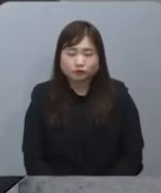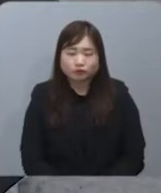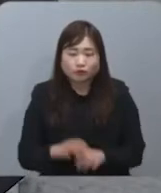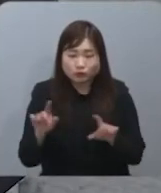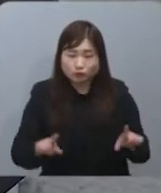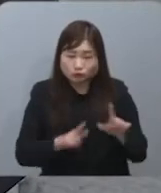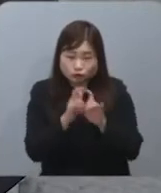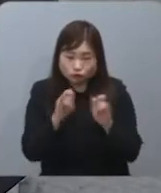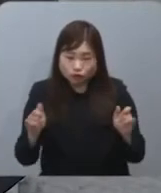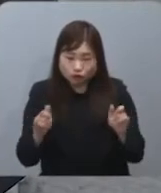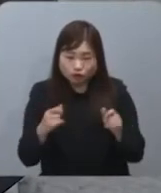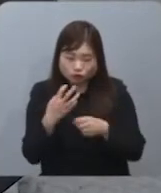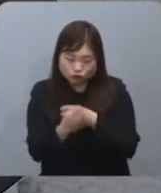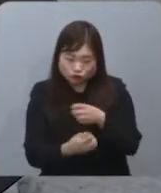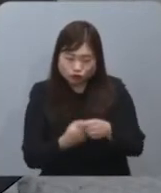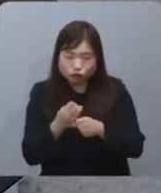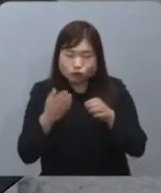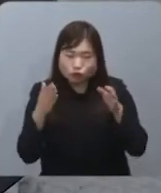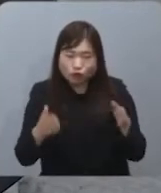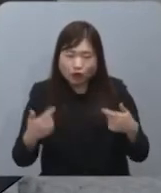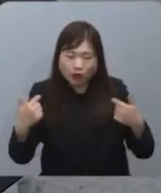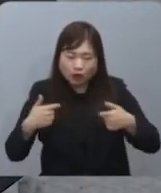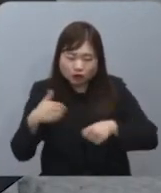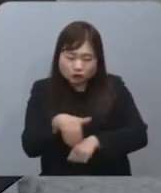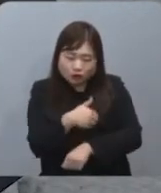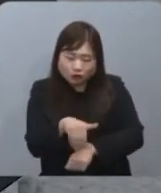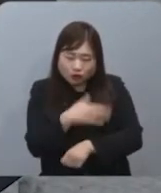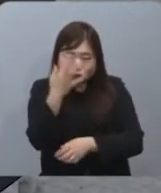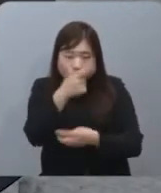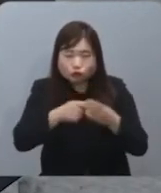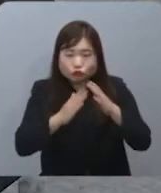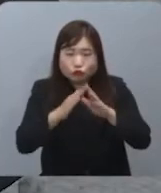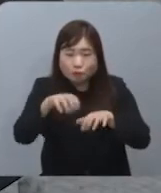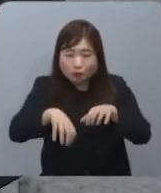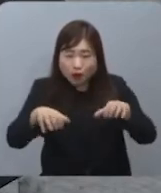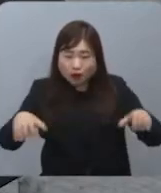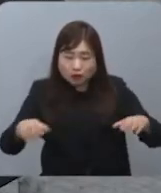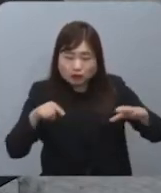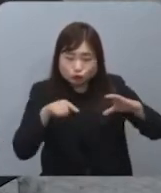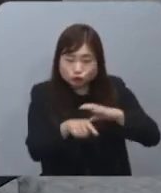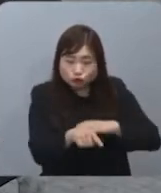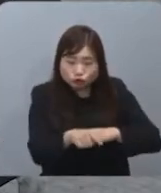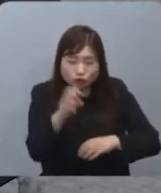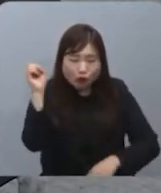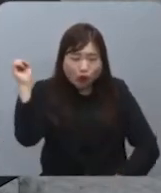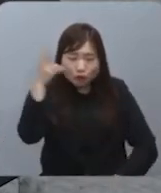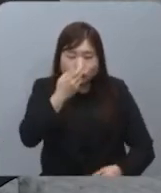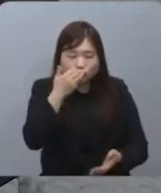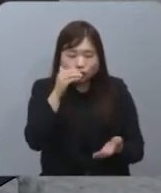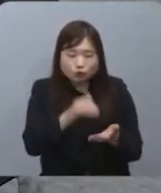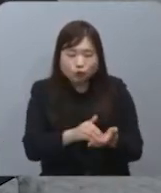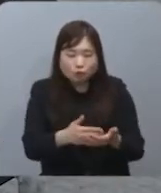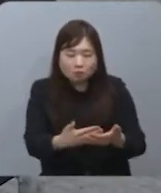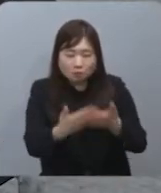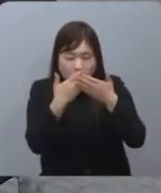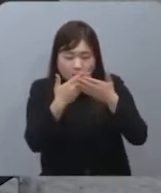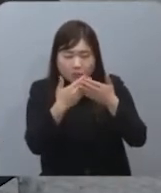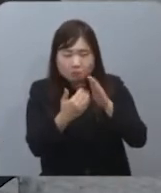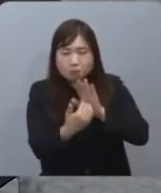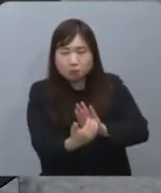주민들이 수십 년 동안 매일같이 드나들던 청주의 한 마을 진입로가 갑자기 콘크리트 구조물로 가로막혀